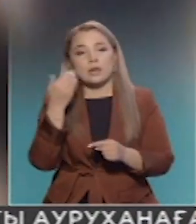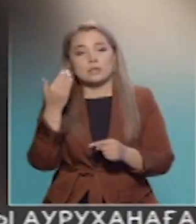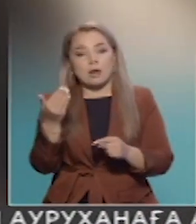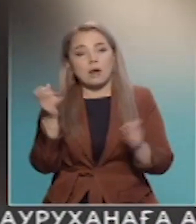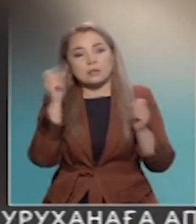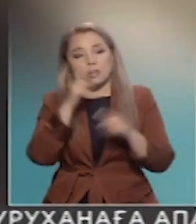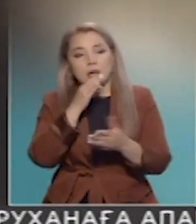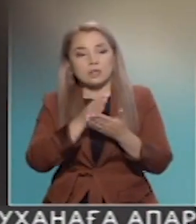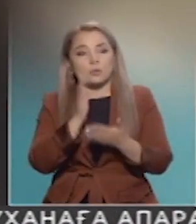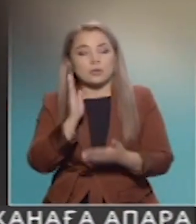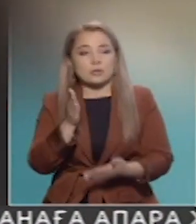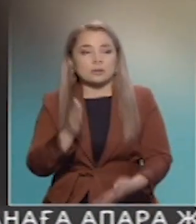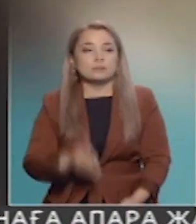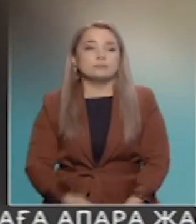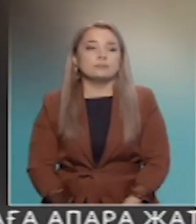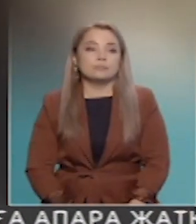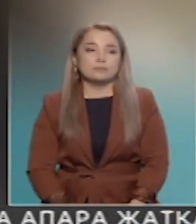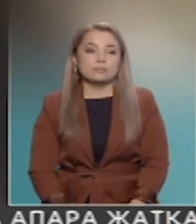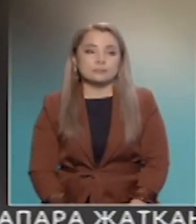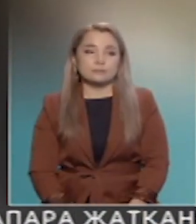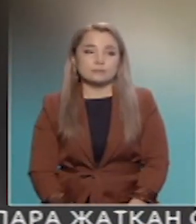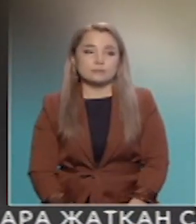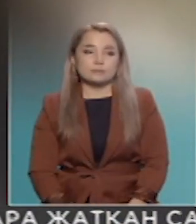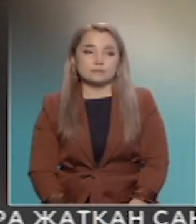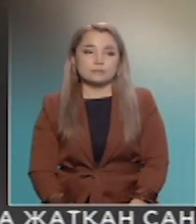екенін анықтап жатыр.